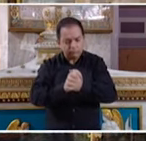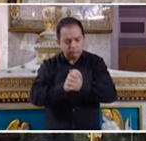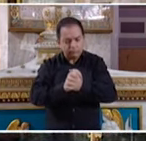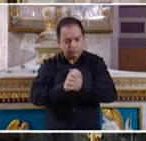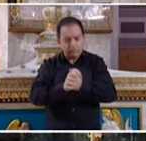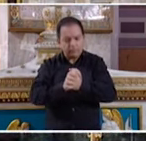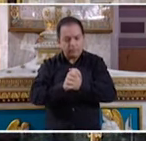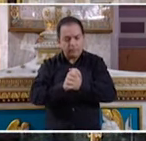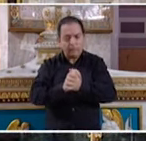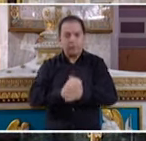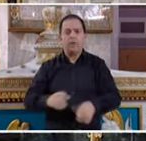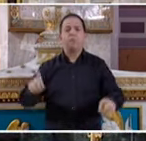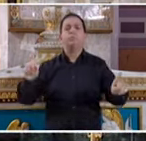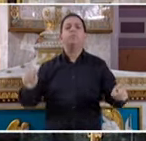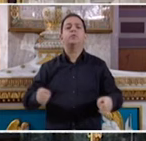δεηθμόμεν.